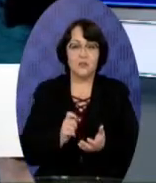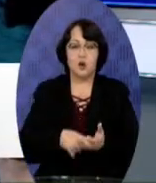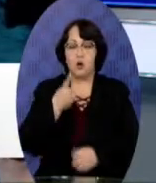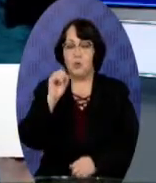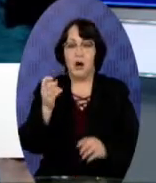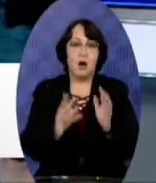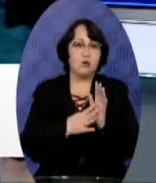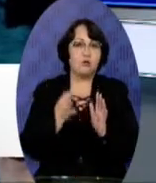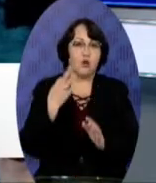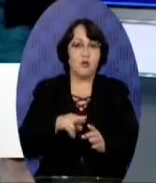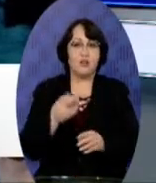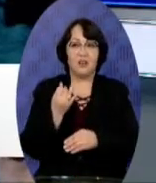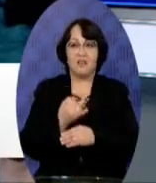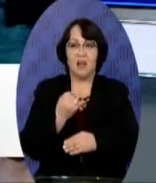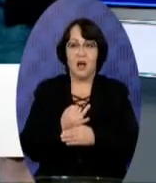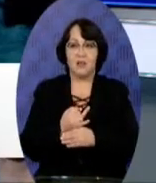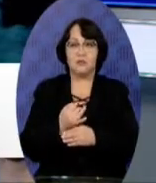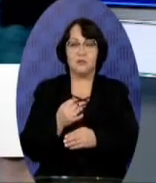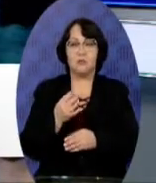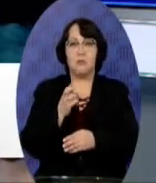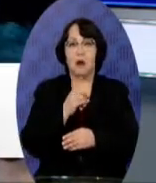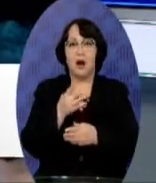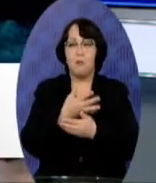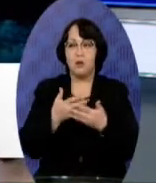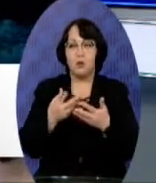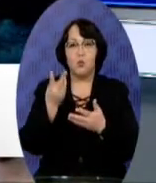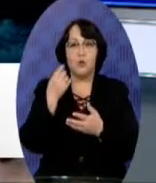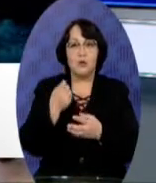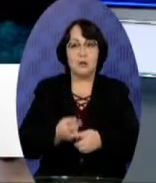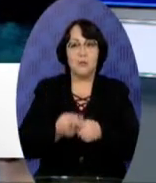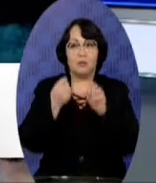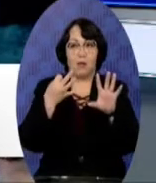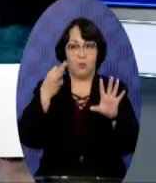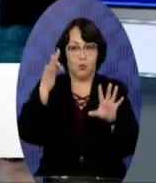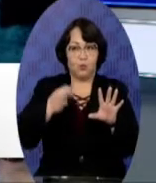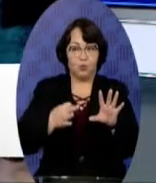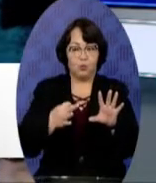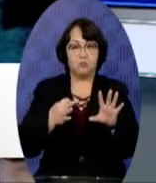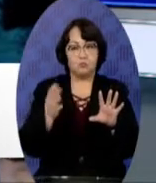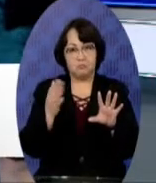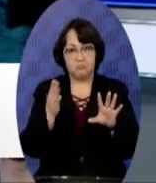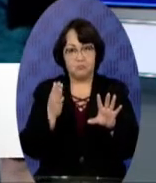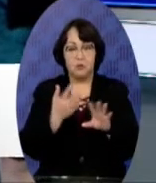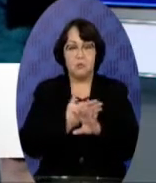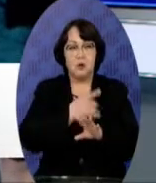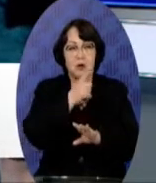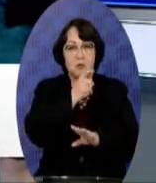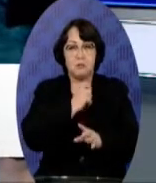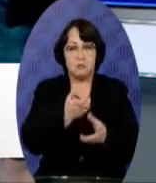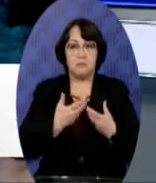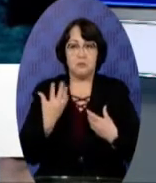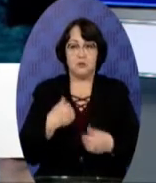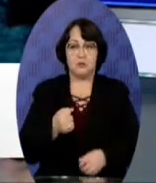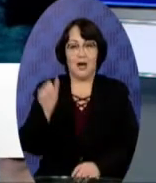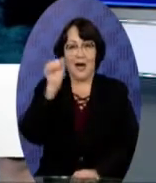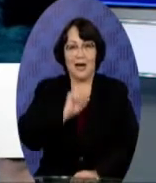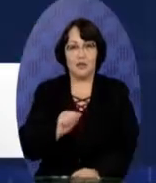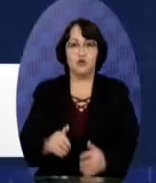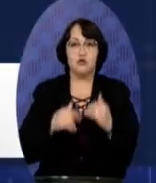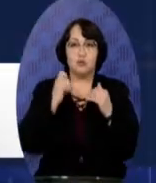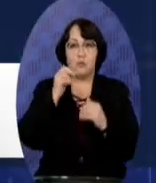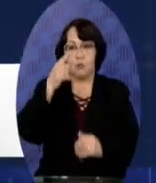2019 оны хувьд инфляци 8 орчим хувьтай байна гэсэн ийм урьдчилсан таамаг мэдээллийг бас өгч байсан. За Азийн хөгжлийн банкны хувьд Монгол